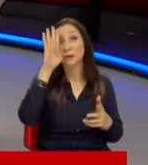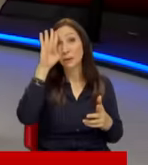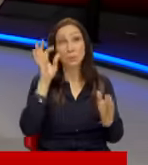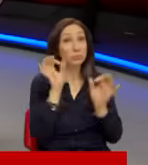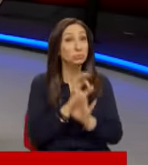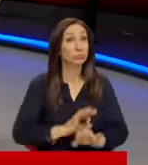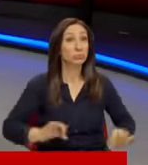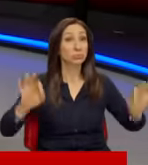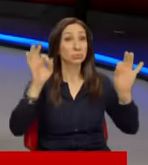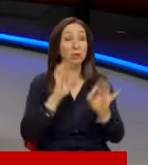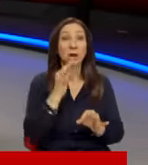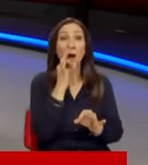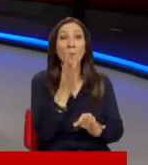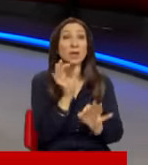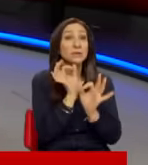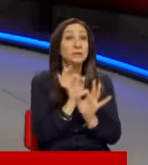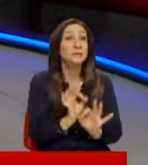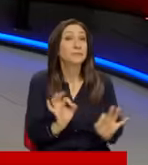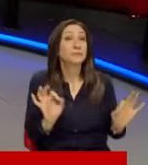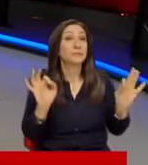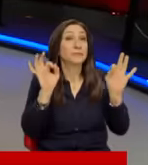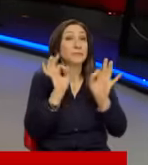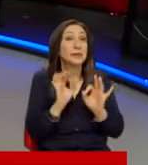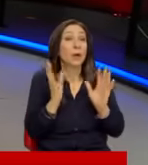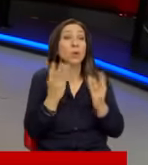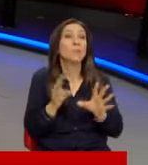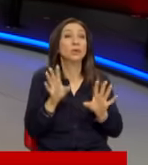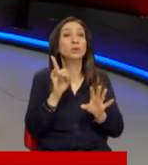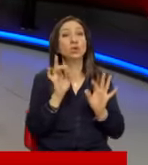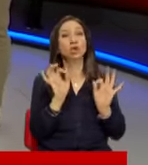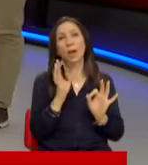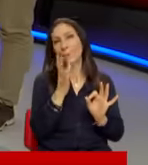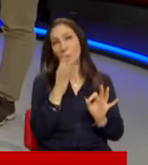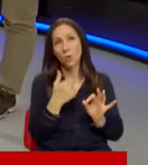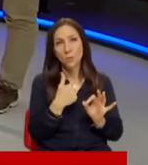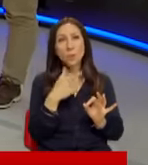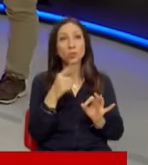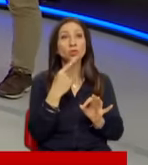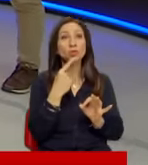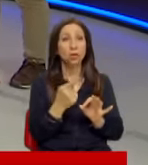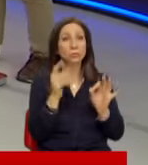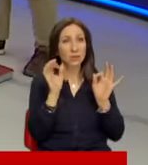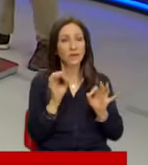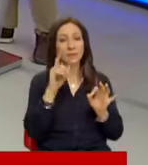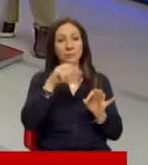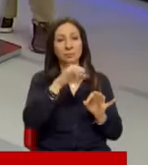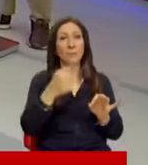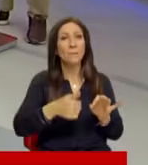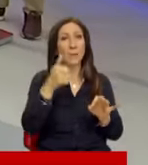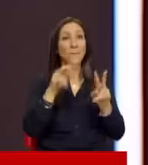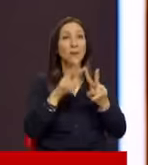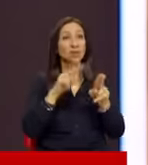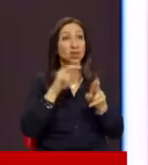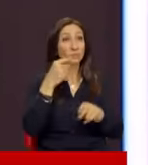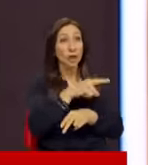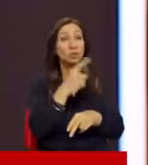bu müjde de denilir mi denilmez mi bilmiyorum ama bu açıklama gelmedi. Şöyle biliyorum, bunu söylemişler Hazine ve Maliye Bakanı Mehmet